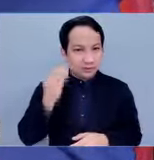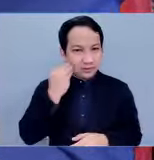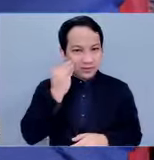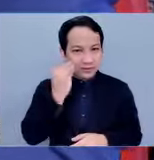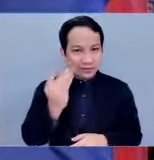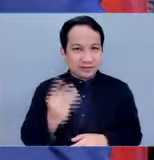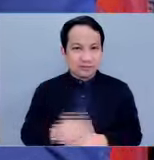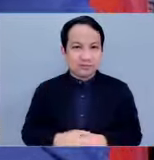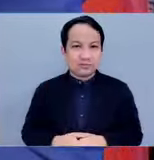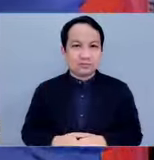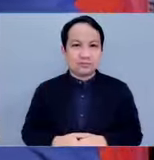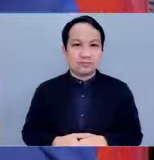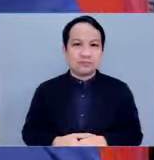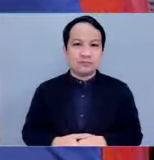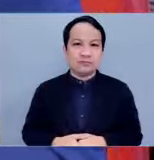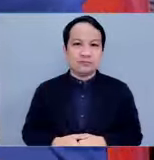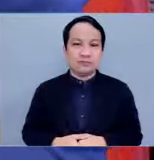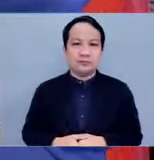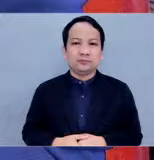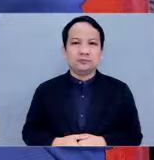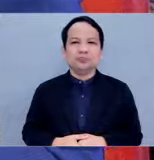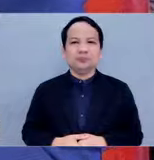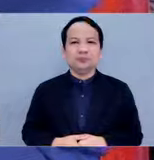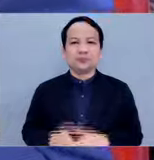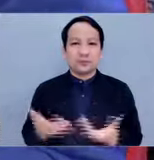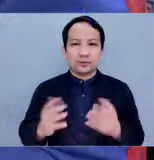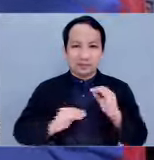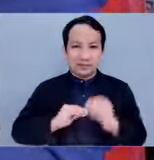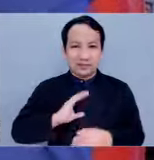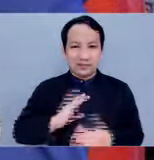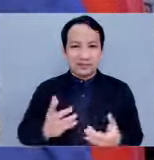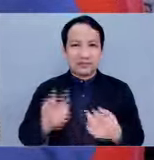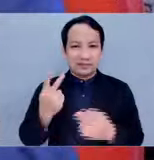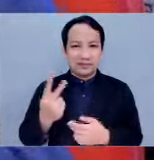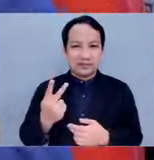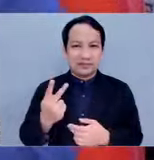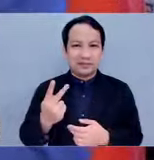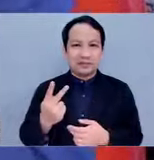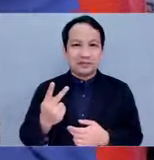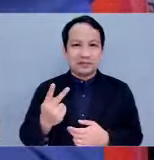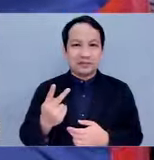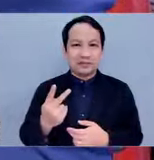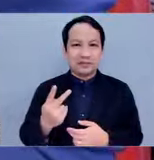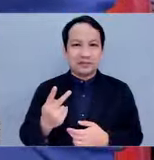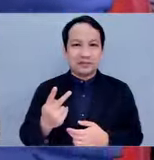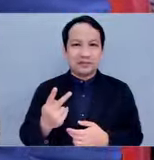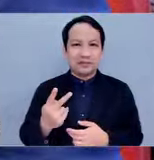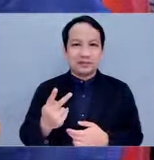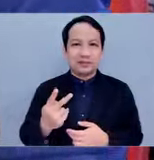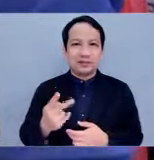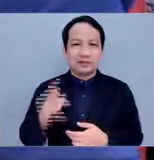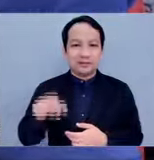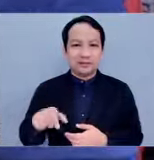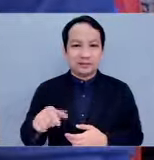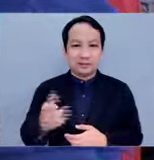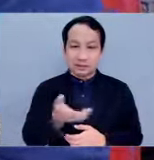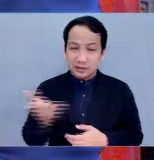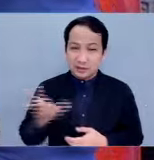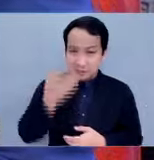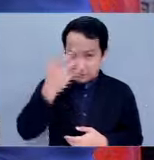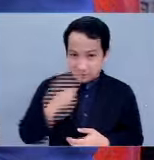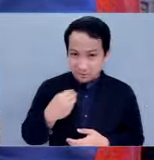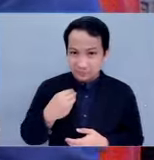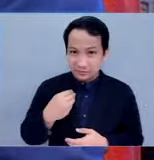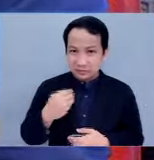Hindi ko naman gagawin motivated ko dahil may dalawang pusa dito, Maui. Oh. Pero sa mga ito, sa mga inaantok pa, oh,